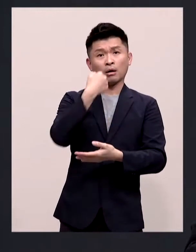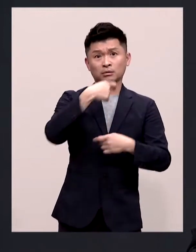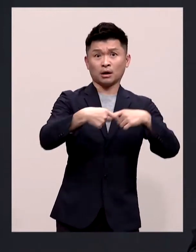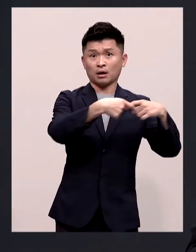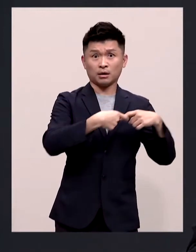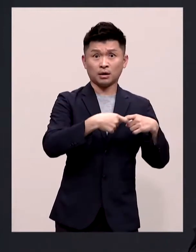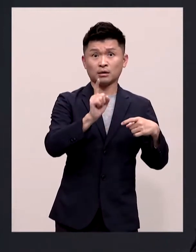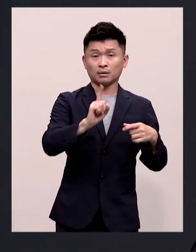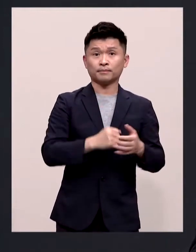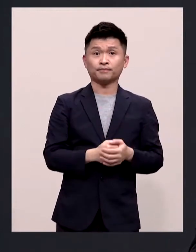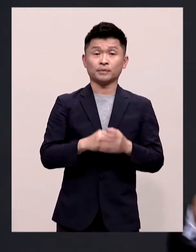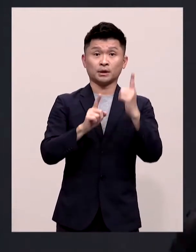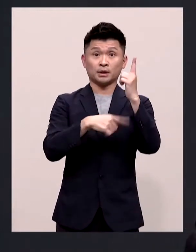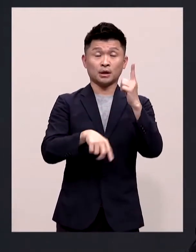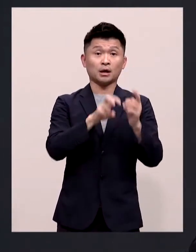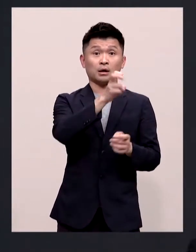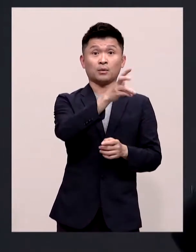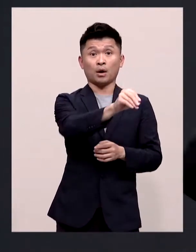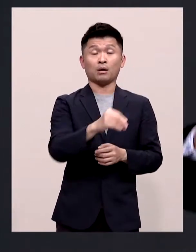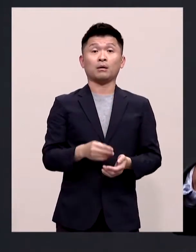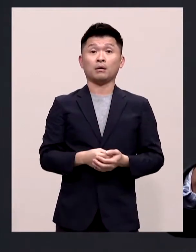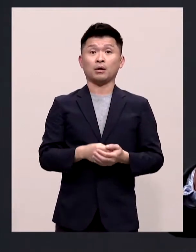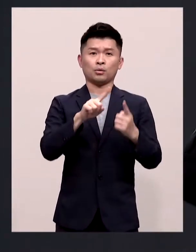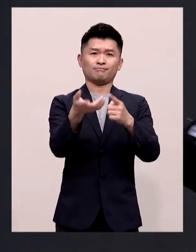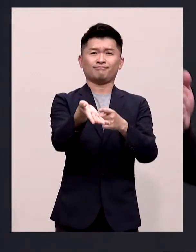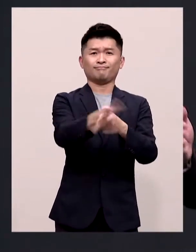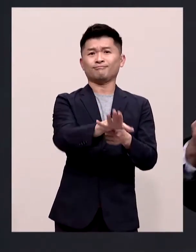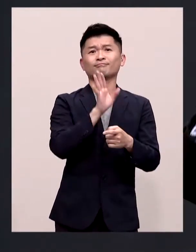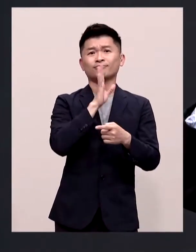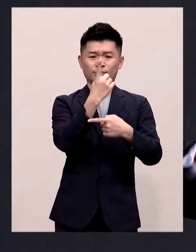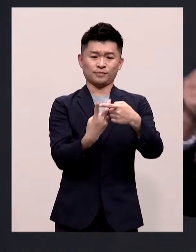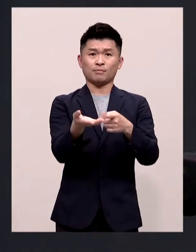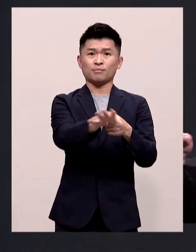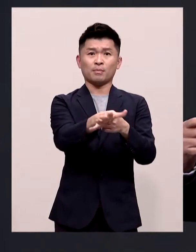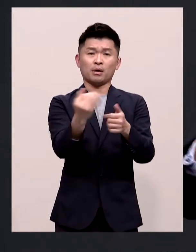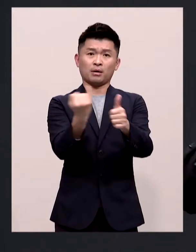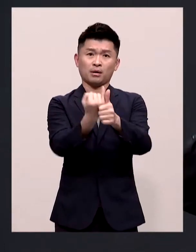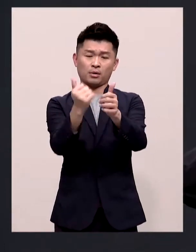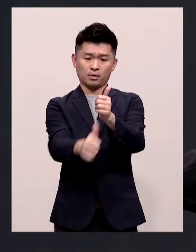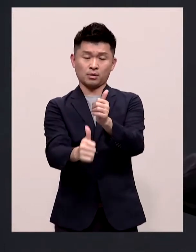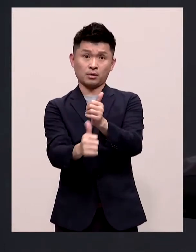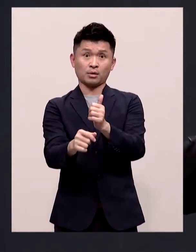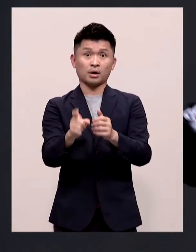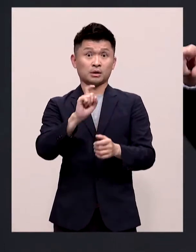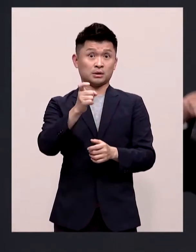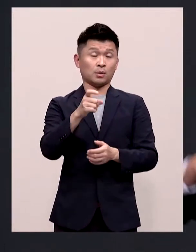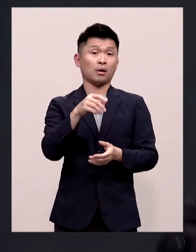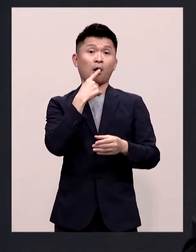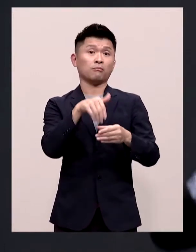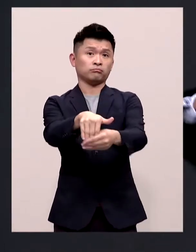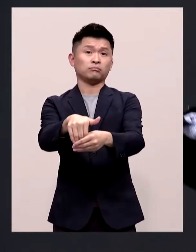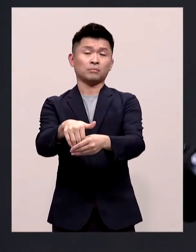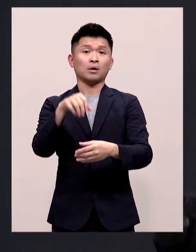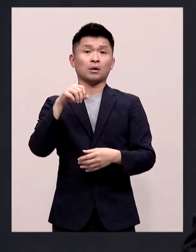本一人二十萬 路易特一人二十萬有的已經過身而已 一半都過身他的母 他的兒子 可以十萬這比